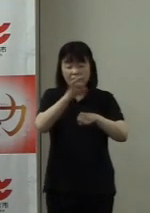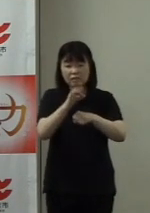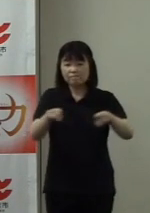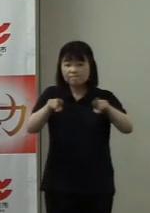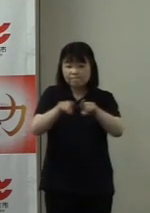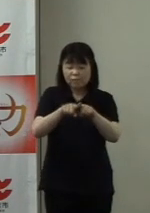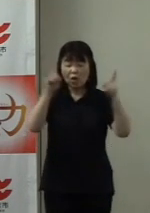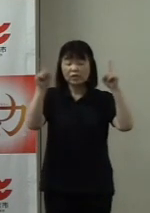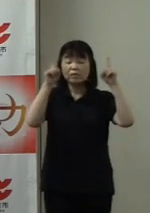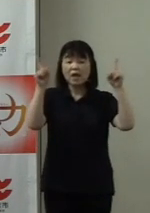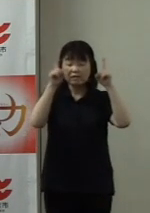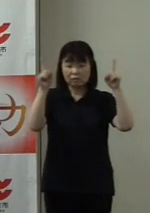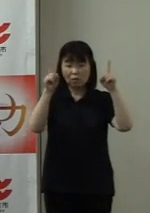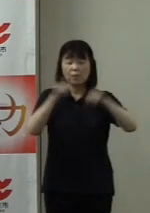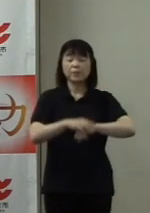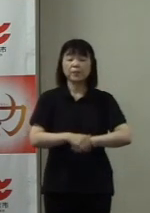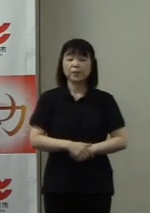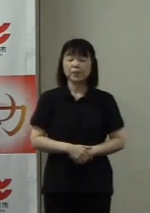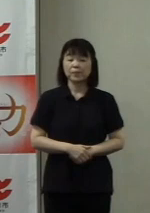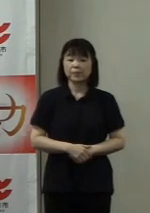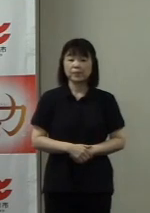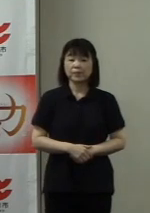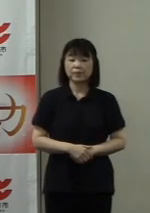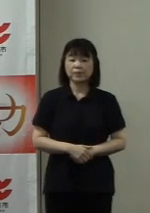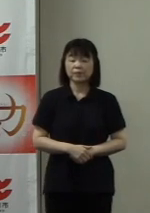する経費であります。